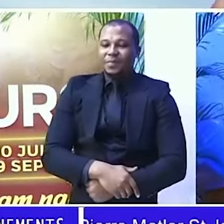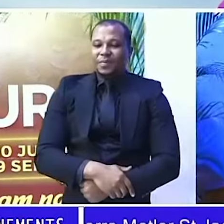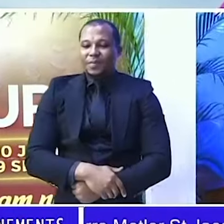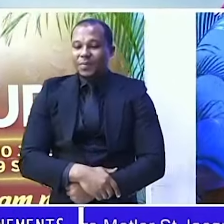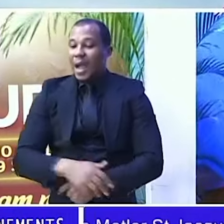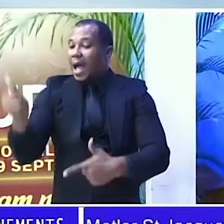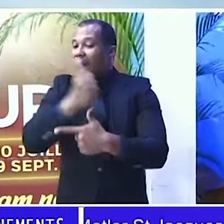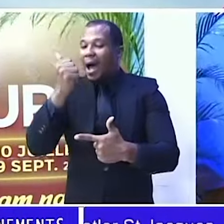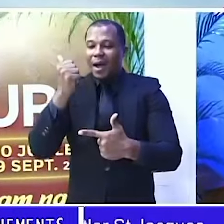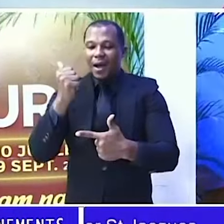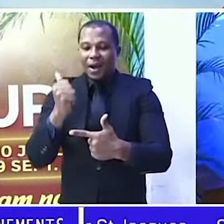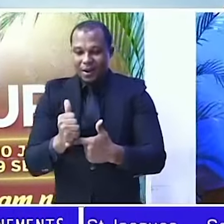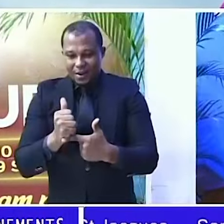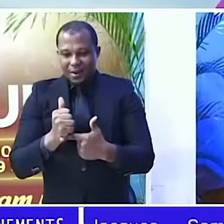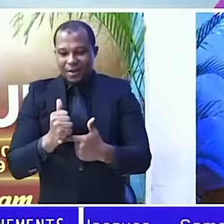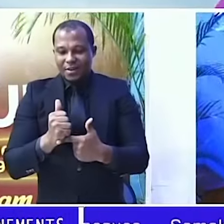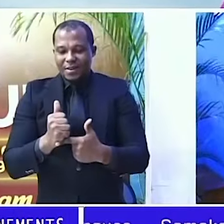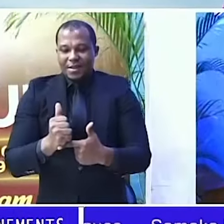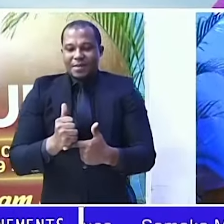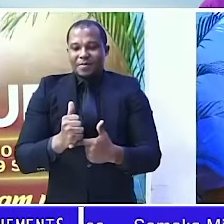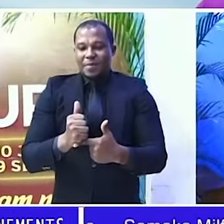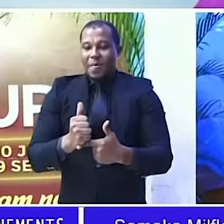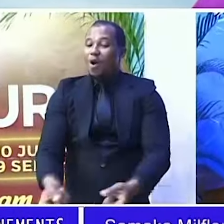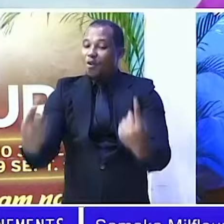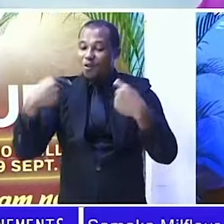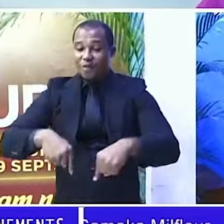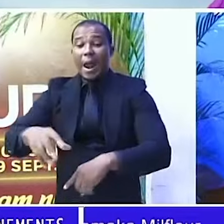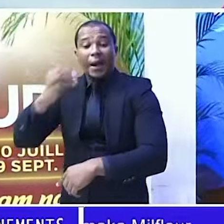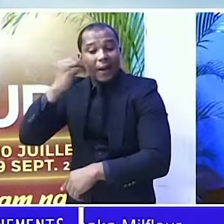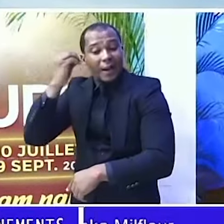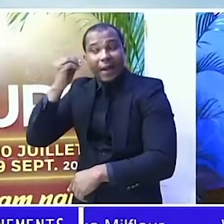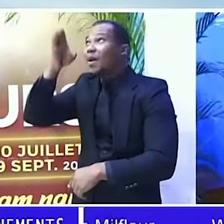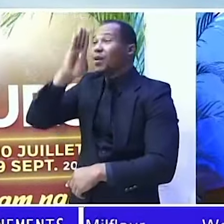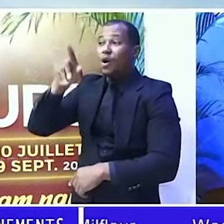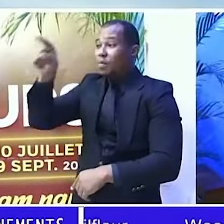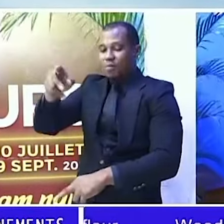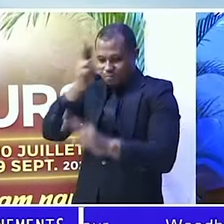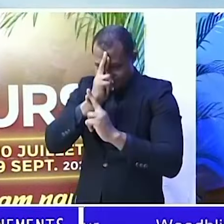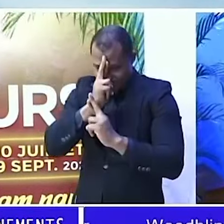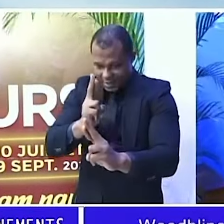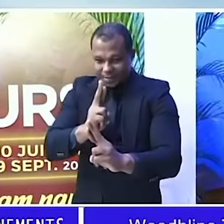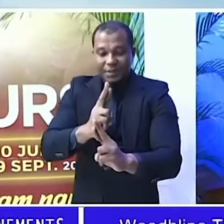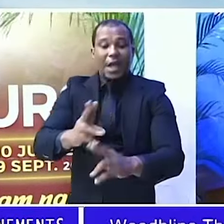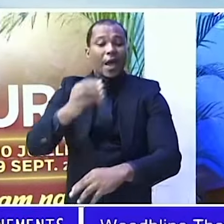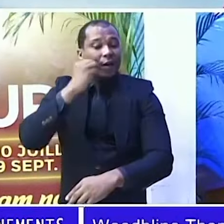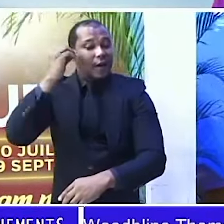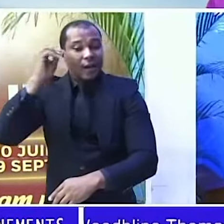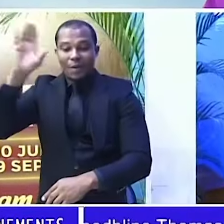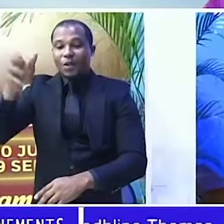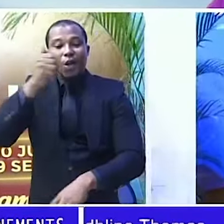que l'état doit yon instinct naturel moi vinn kay bon Dieu moi respecter kay bon Dieu frère Maxime